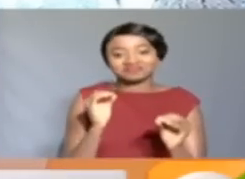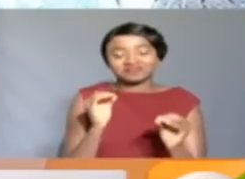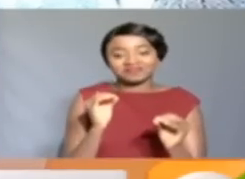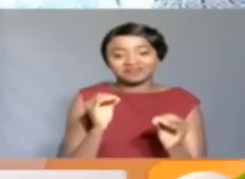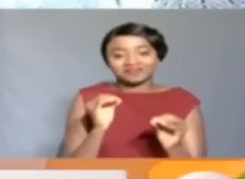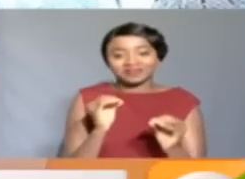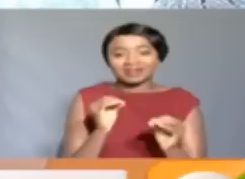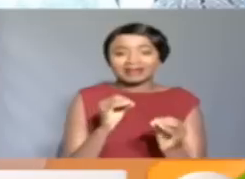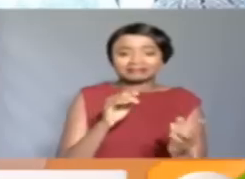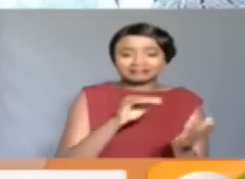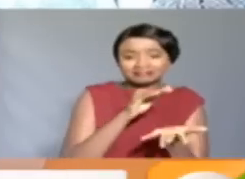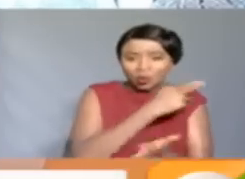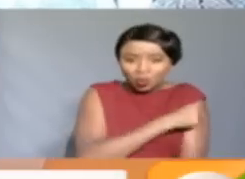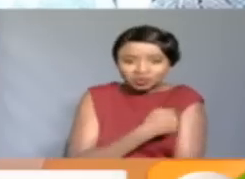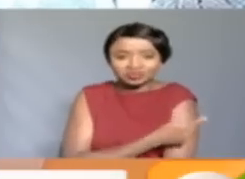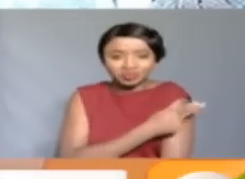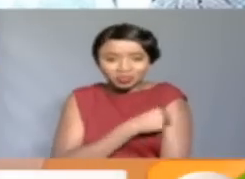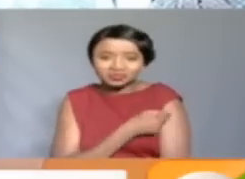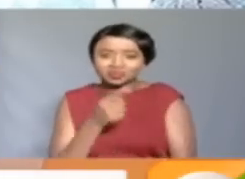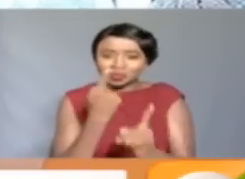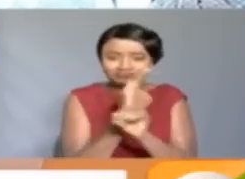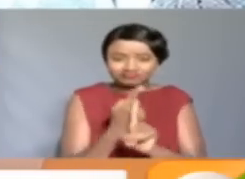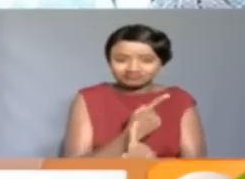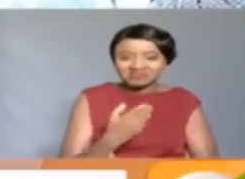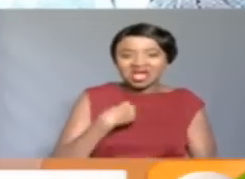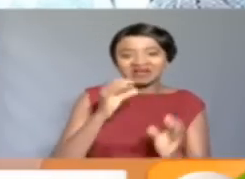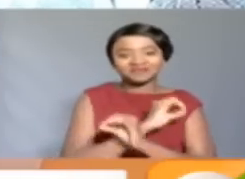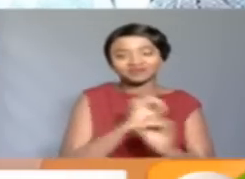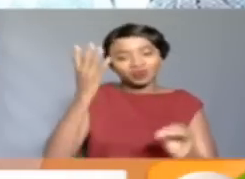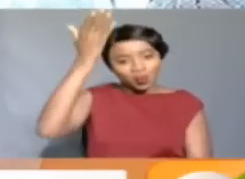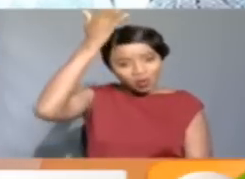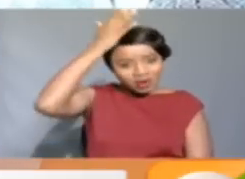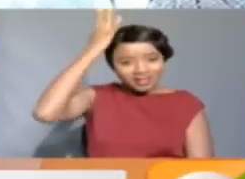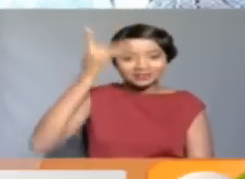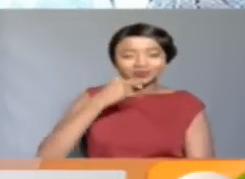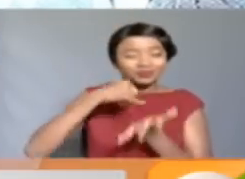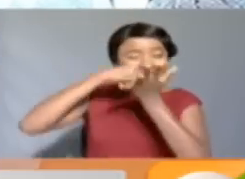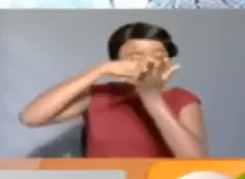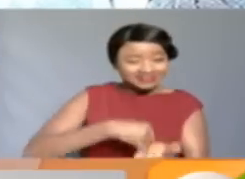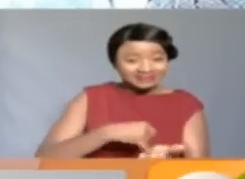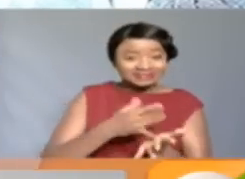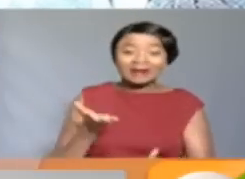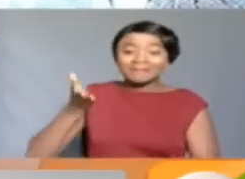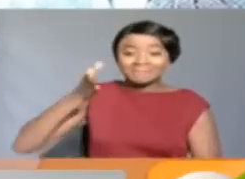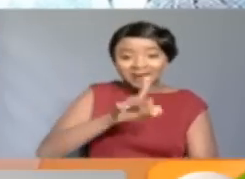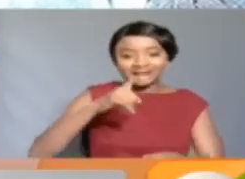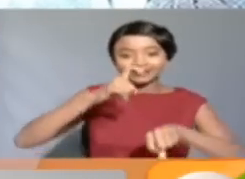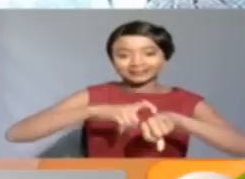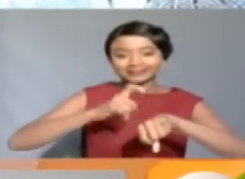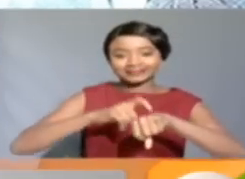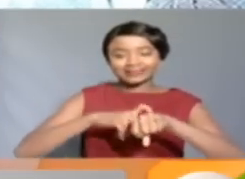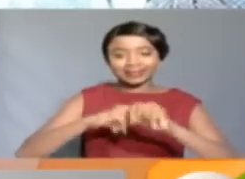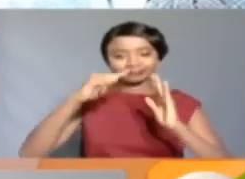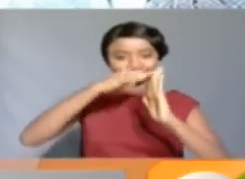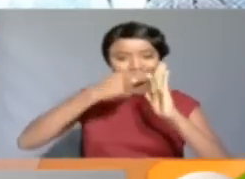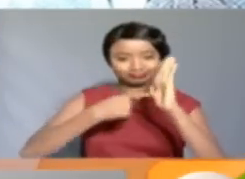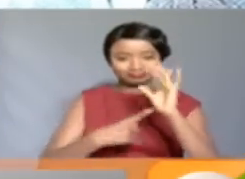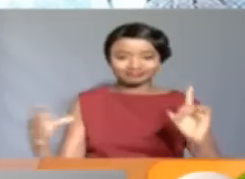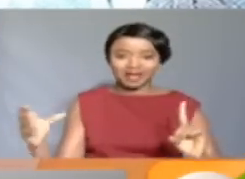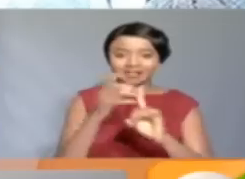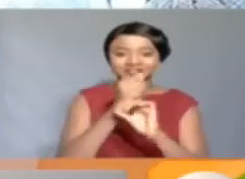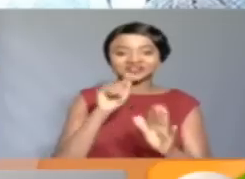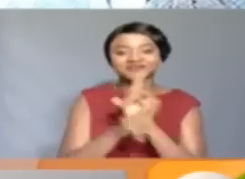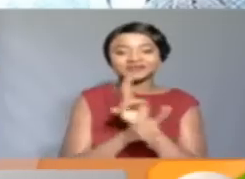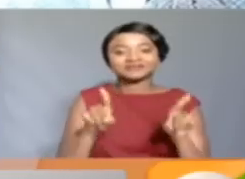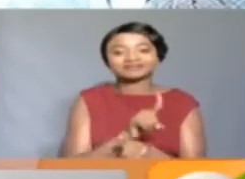Vituo vya afya vilisalia bila wauguzi wanaosisitiza kuwa watarudi tu pindi matakwa yatakapotimizwa, na kama anavyoripoti